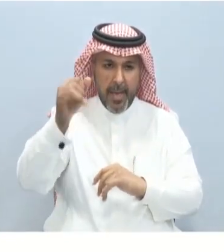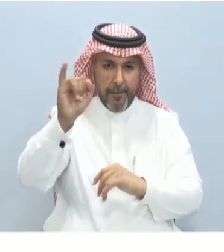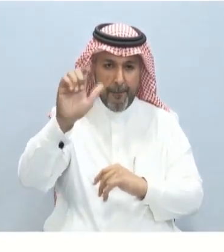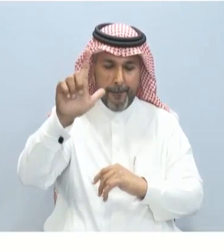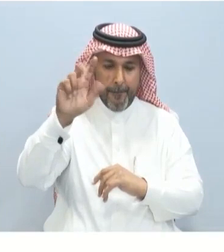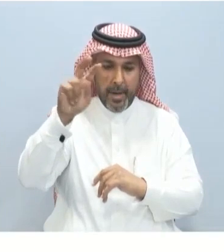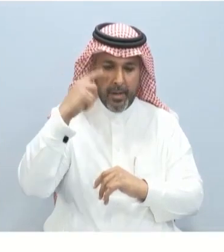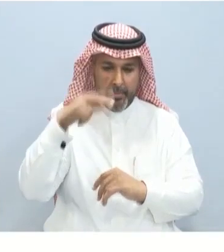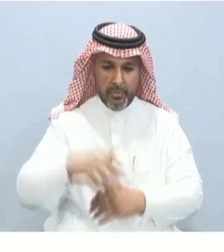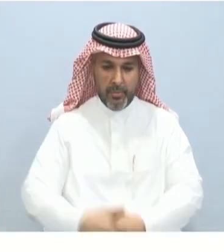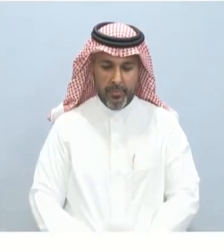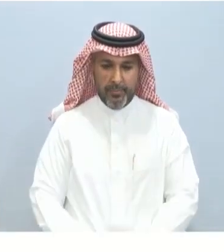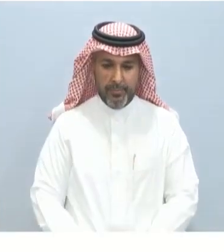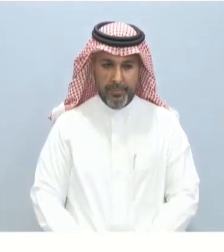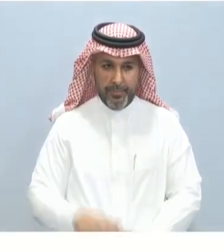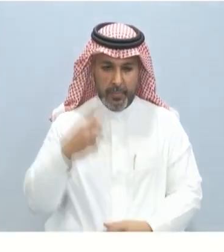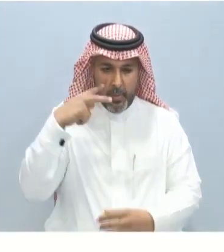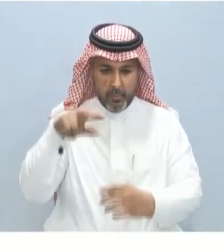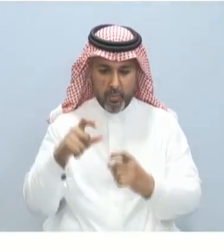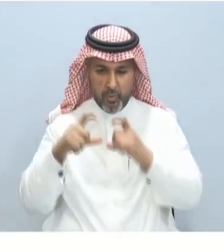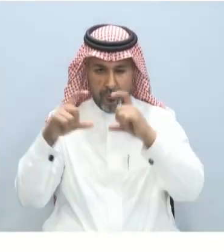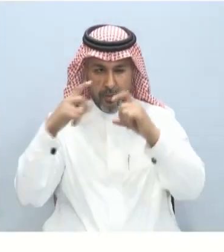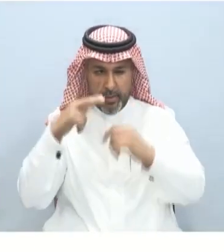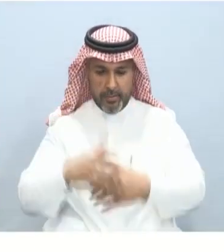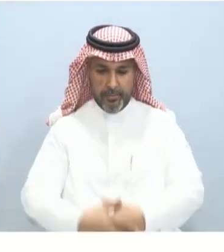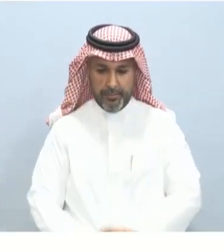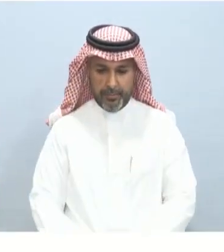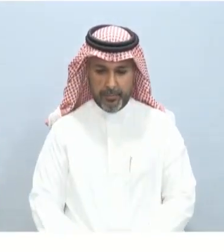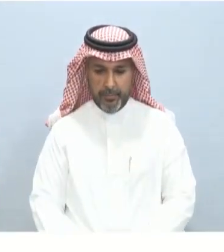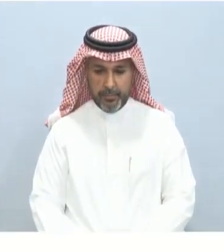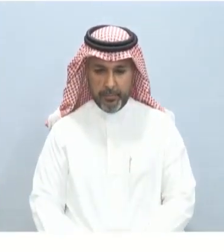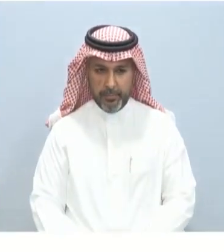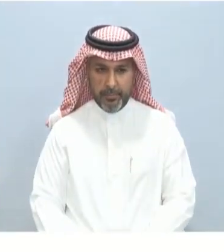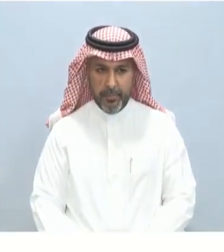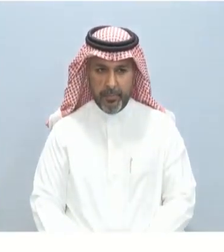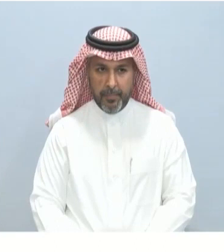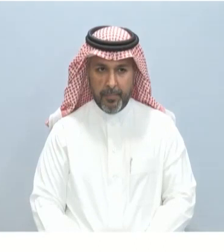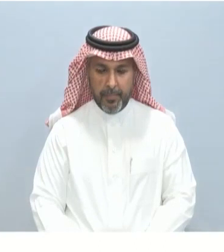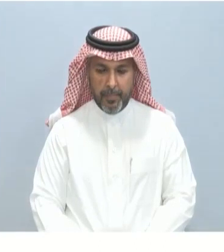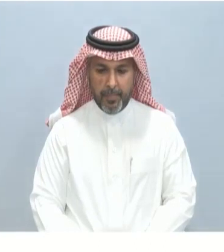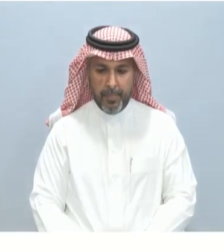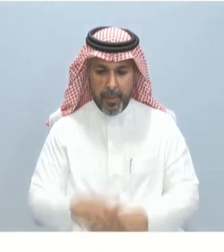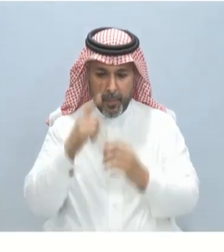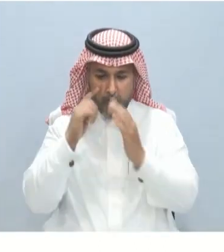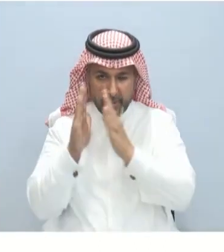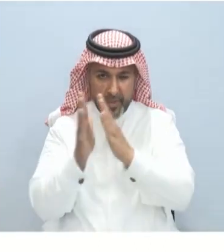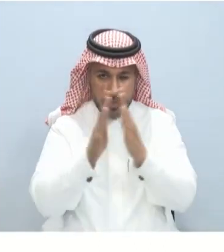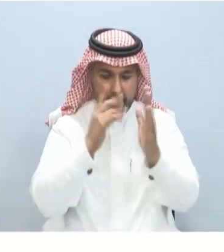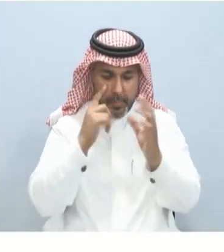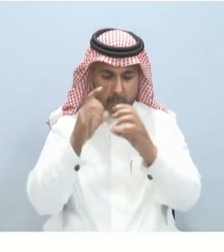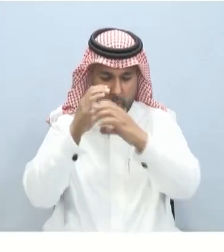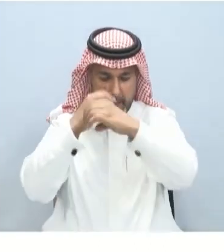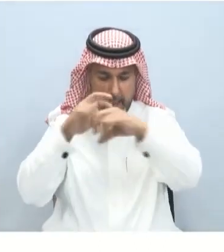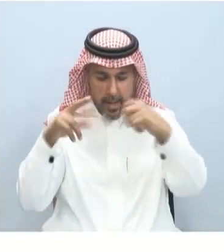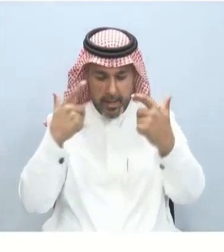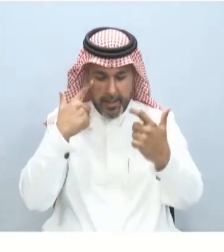التحليل باستخدام الفرق بين مربعين حلل كل كثيره حدود في مما ياتي نستطيع استخدام